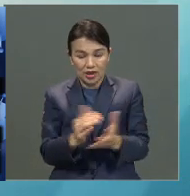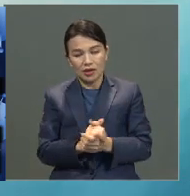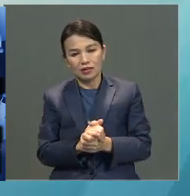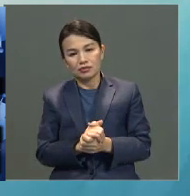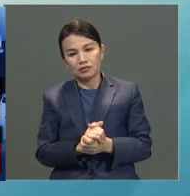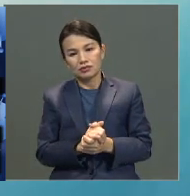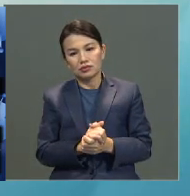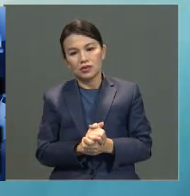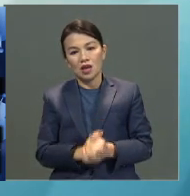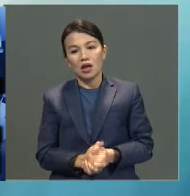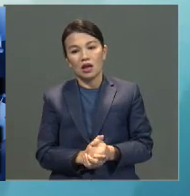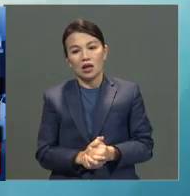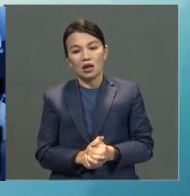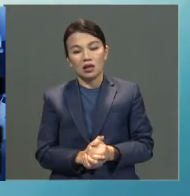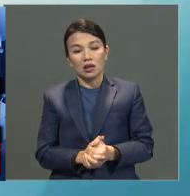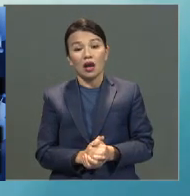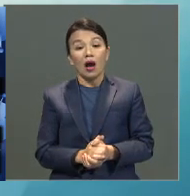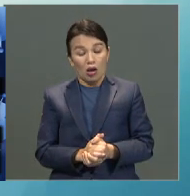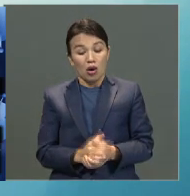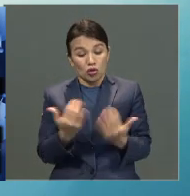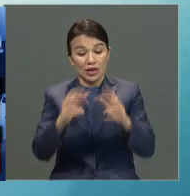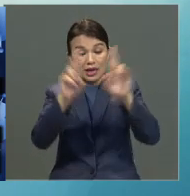ข้อนะครับแต่พอมีตอนนี้ต้องบวกหนึ่งครับเราอยู่ในมาตรการระดับที่4